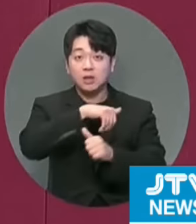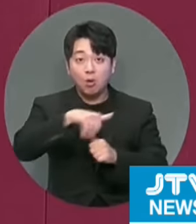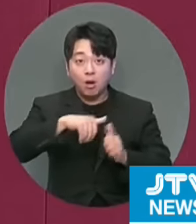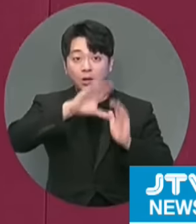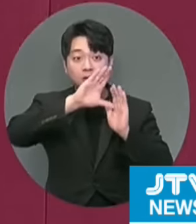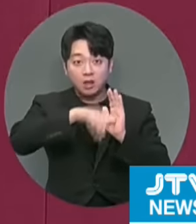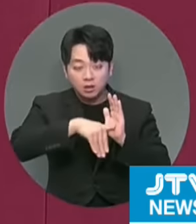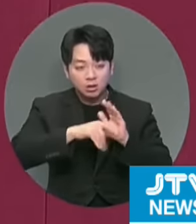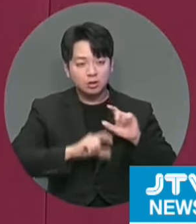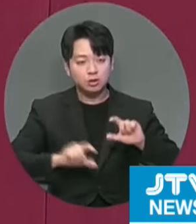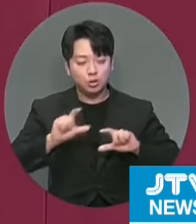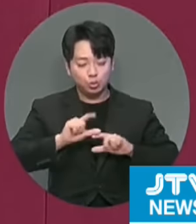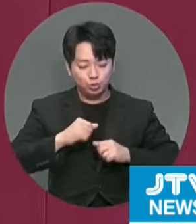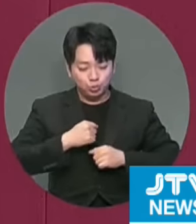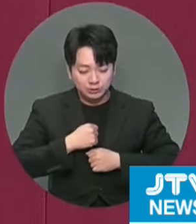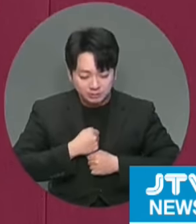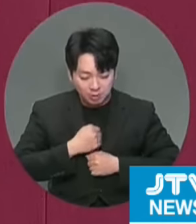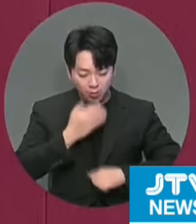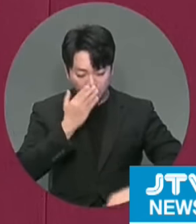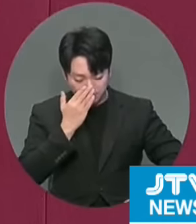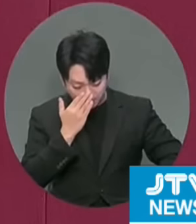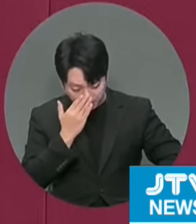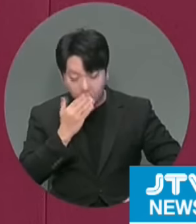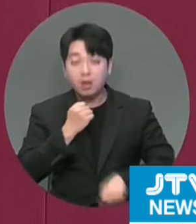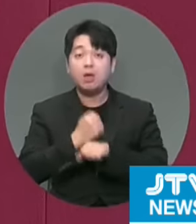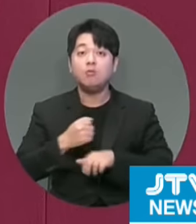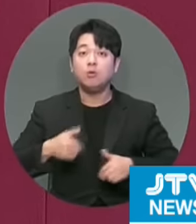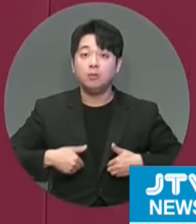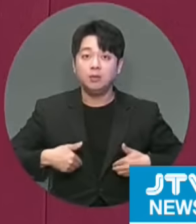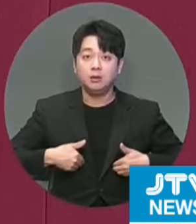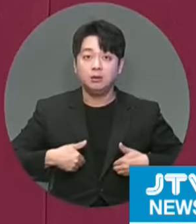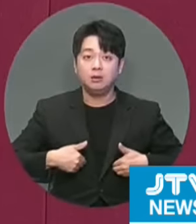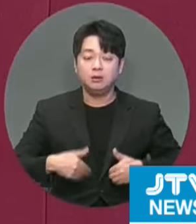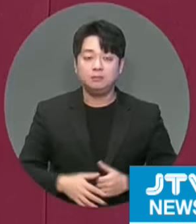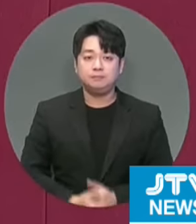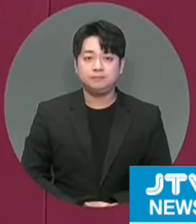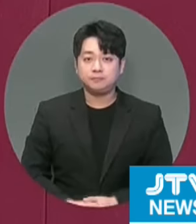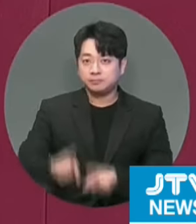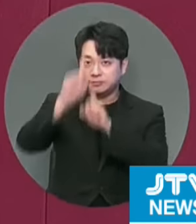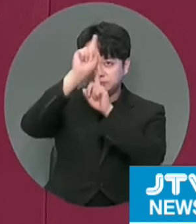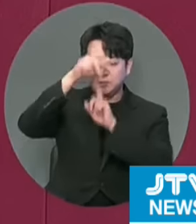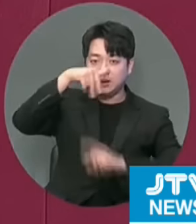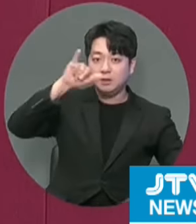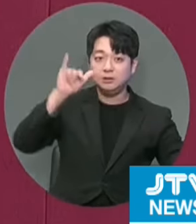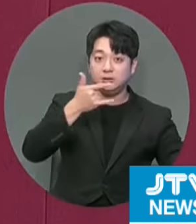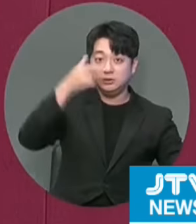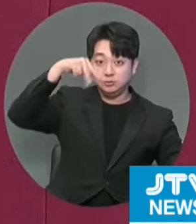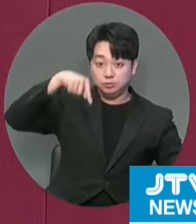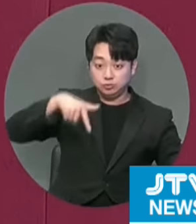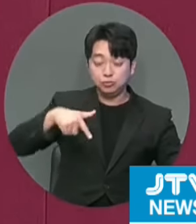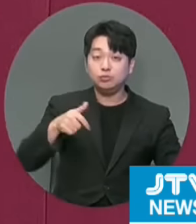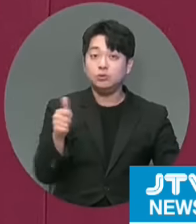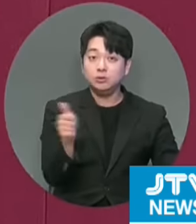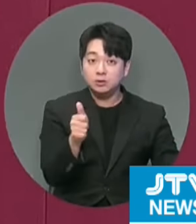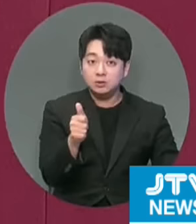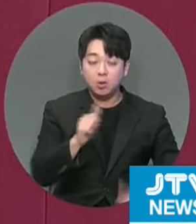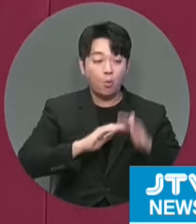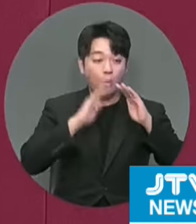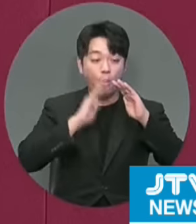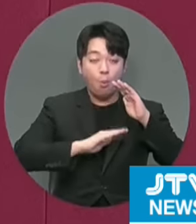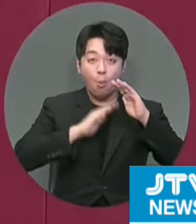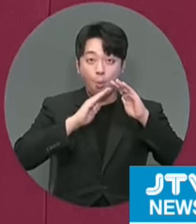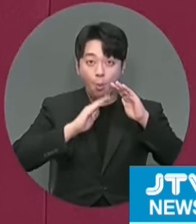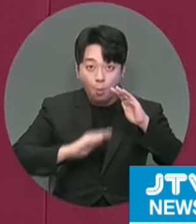근신하고 또 근신해야 맞습니다. 사실 이진숙 위원장은 애초에 공공성과